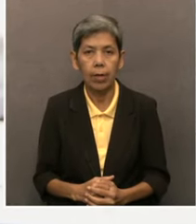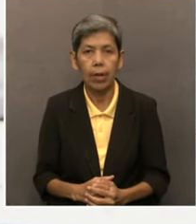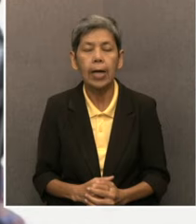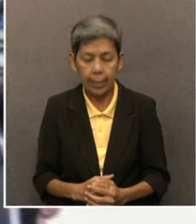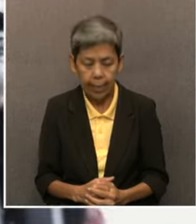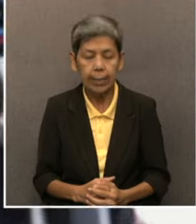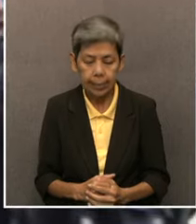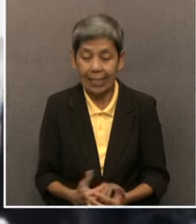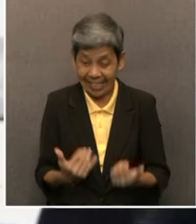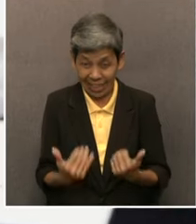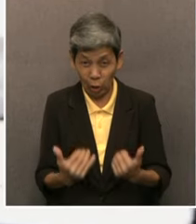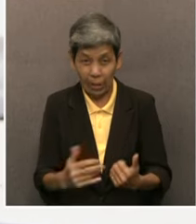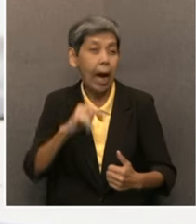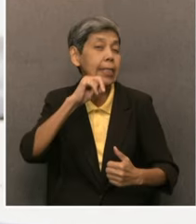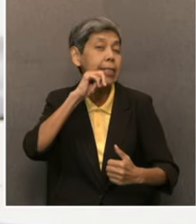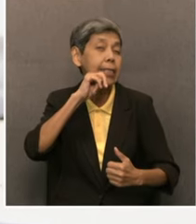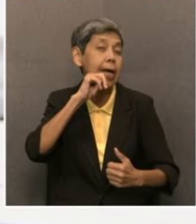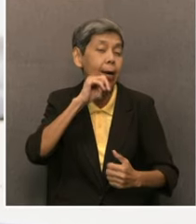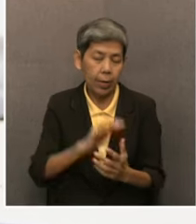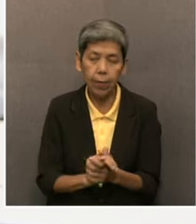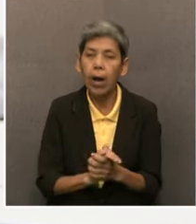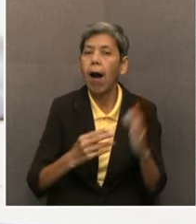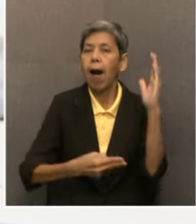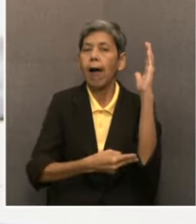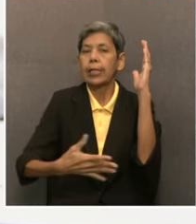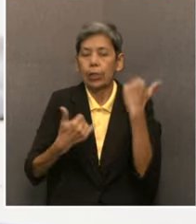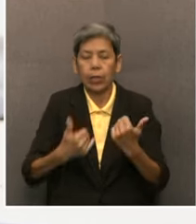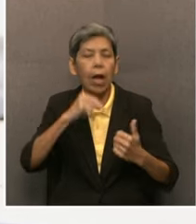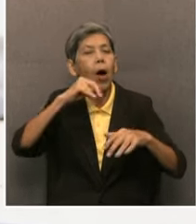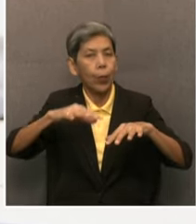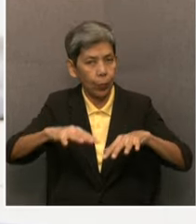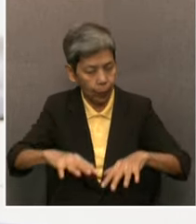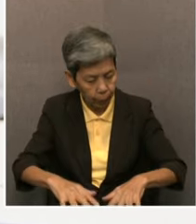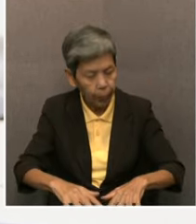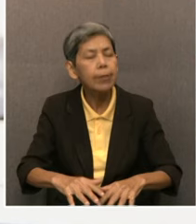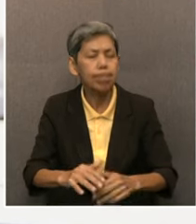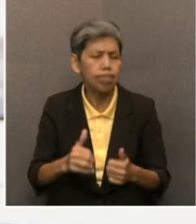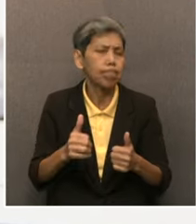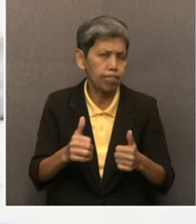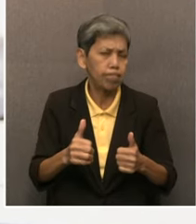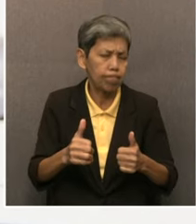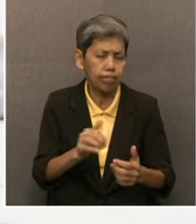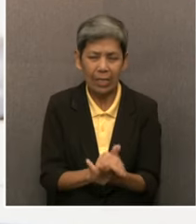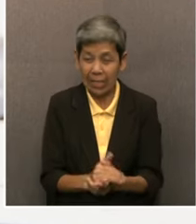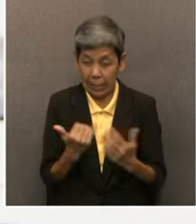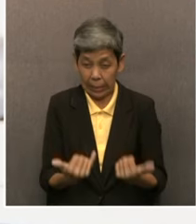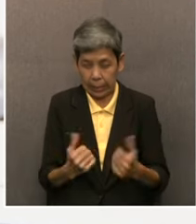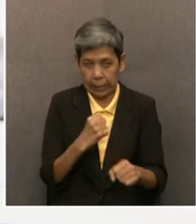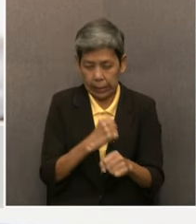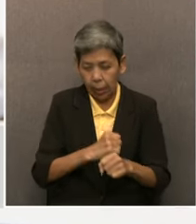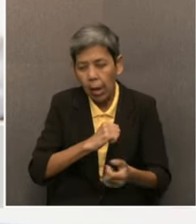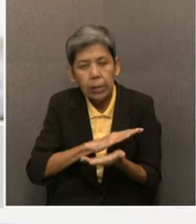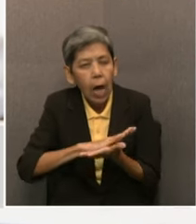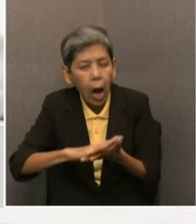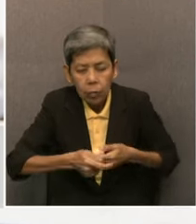ต้องบอกว่าสถานการณ์น้ำในตัวเทศบาลนครหาดใหญ่กลับเข้าสู่สภาวะปกติแล้วนะคะโดยอยู่ระหว่างการฟื้นฟูหลัง